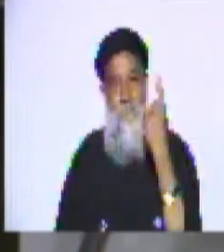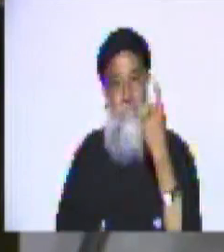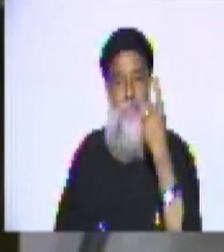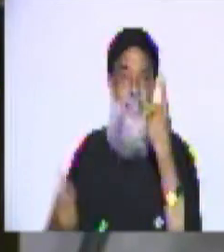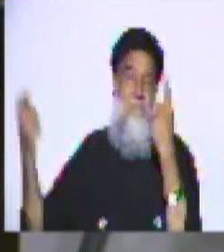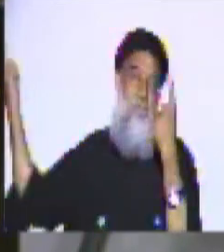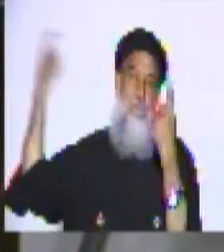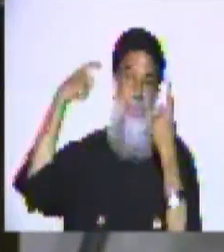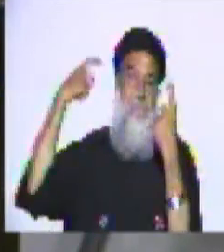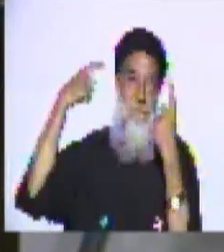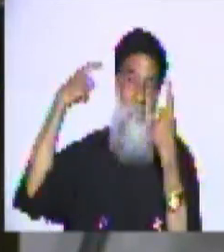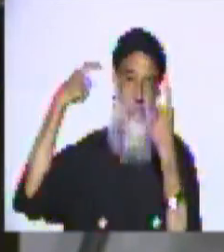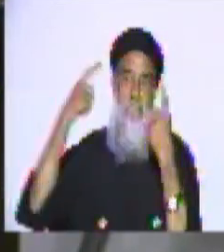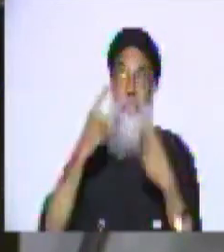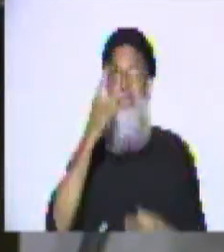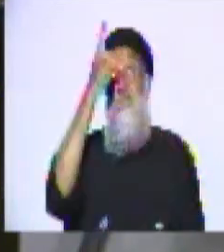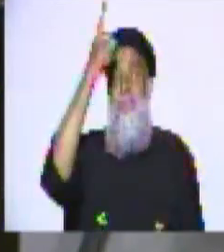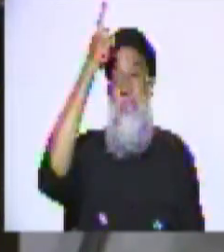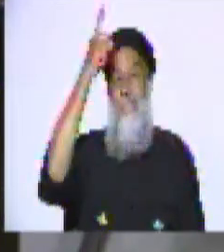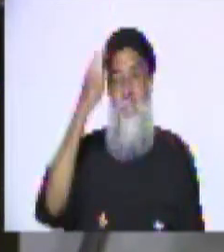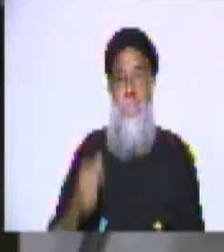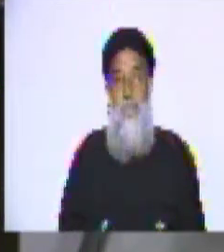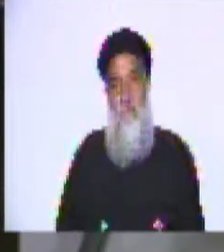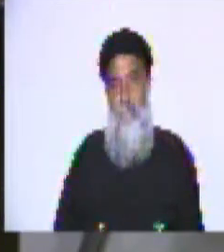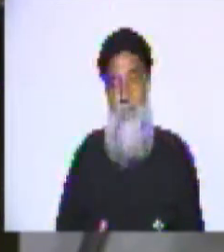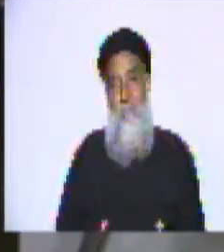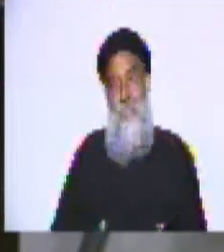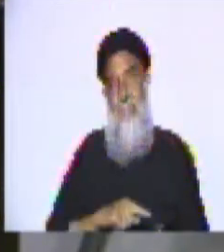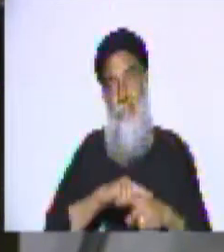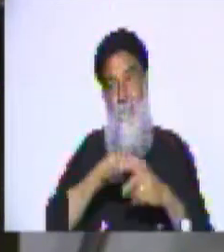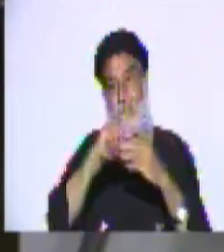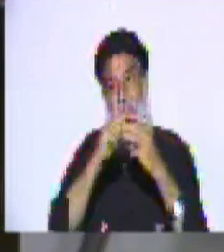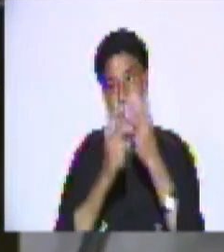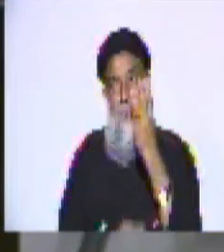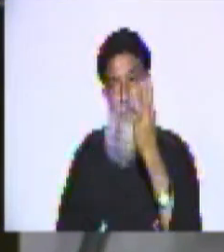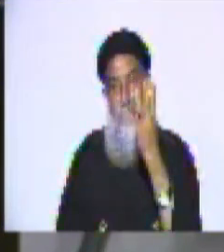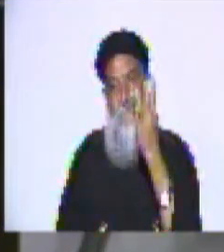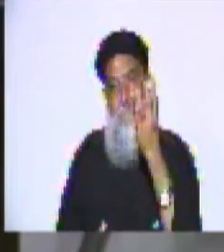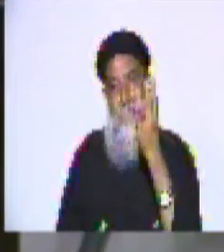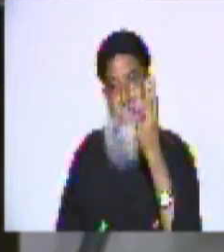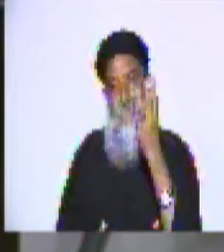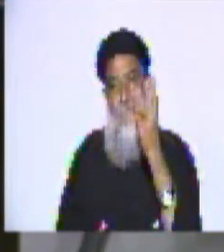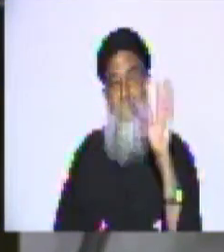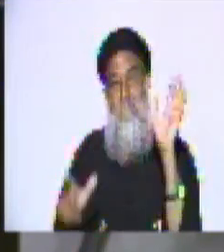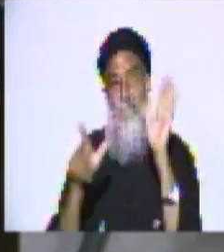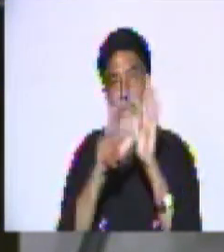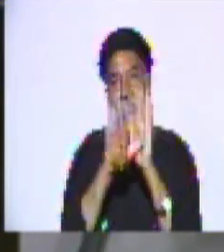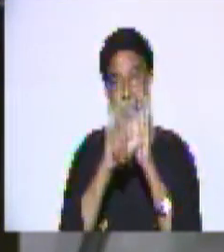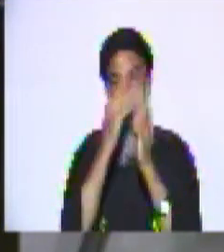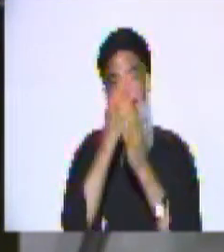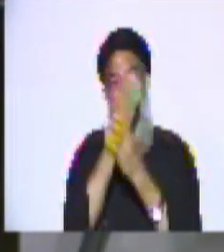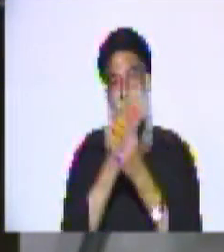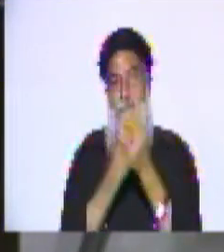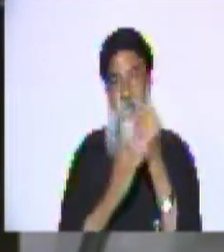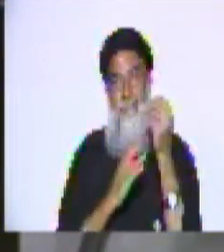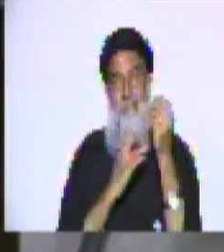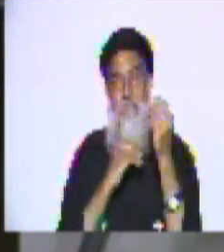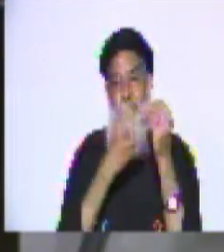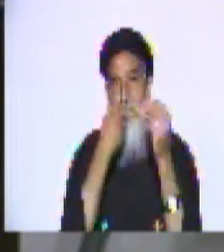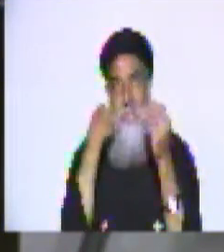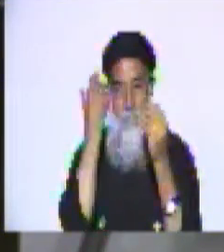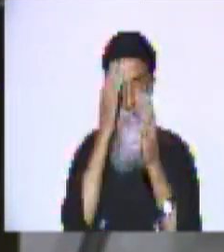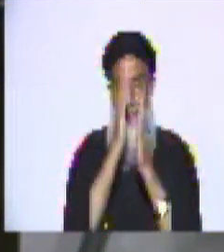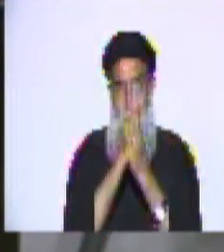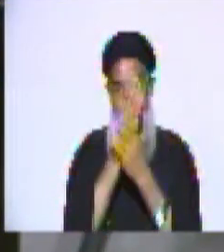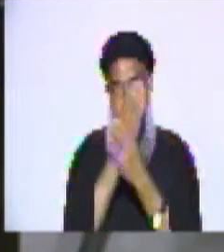فالطبيعة الإلهية فيها الأقنومية يعني التخصص. ومش معنى كلمة